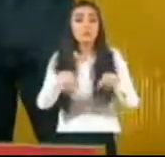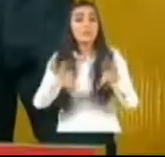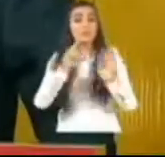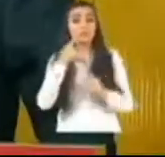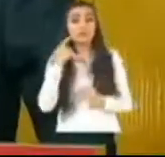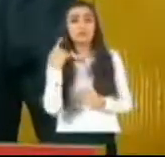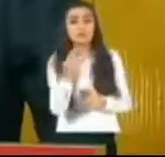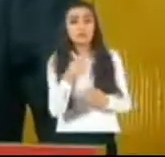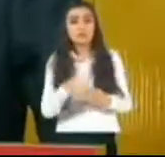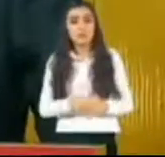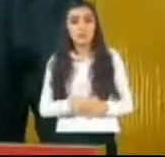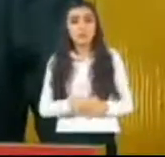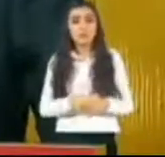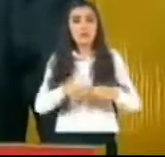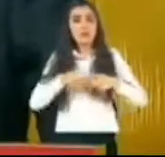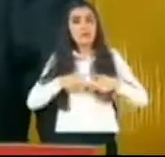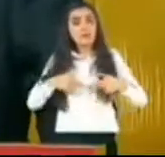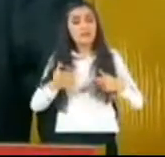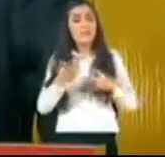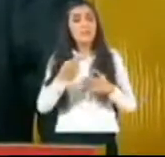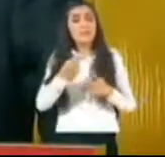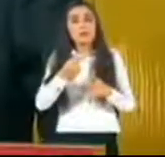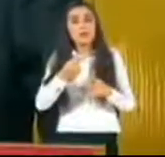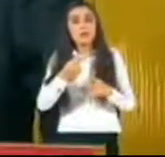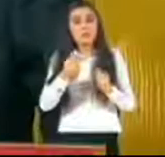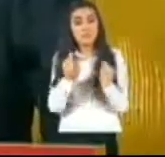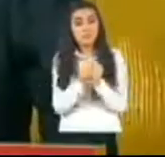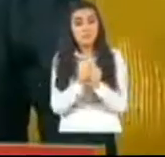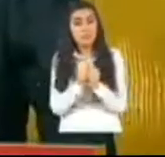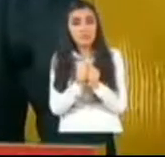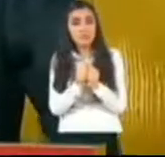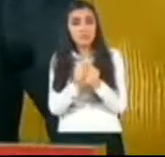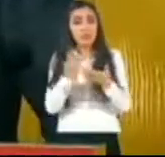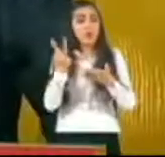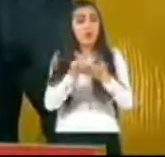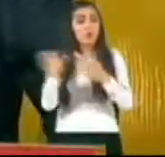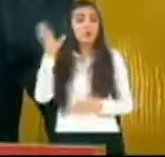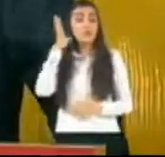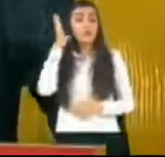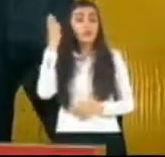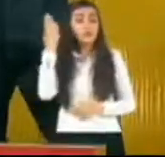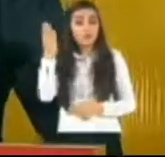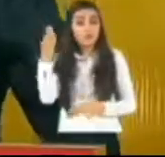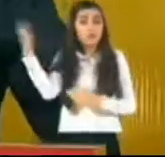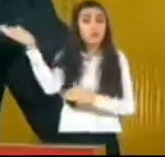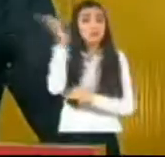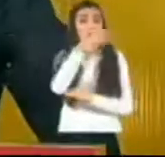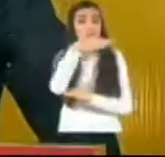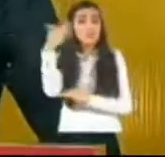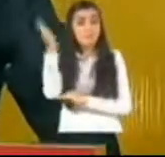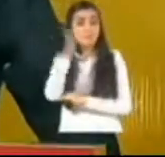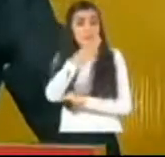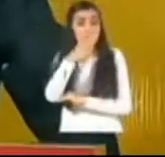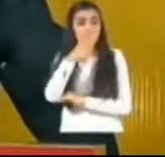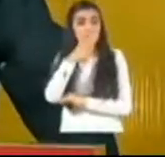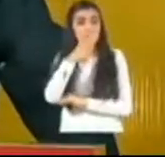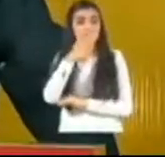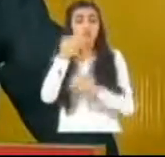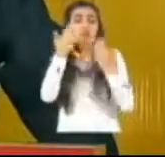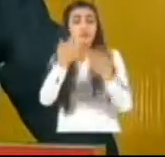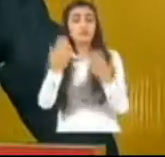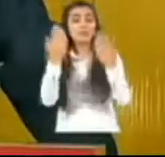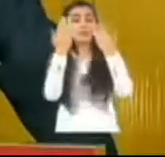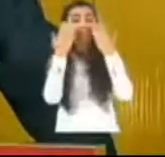tutunamayacaktır. Milli ve manevi birliğimiz, okunan ezan, dalgalanan bayrak, edilen